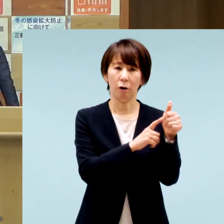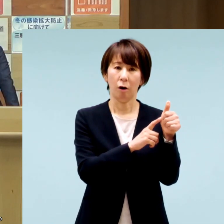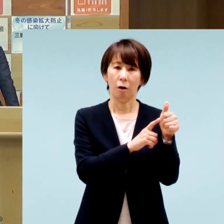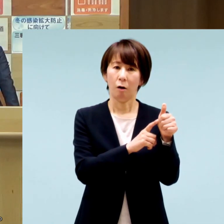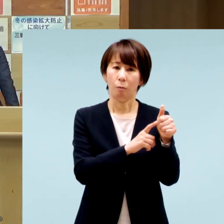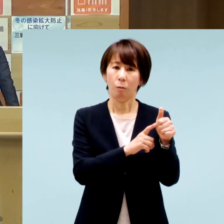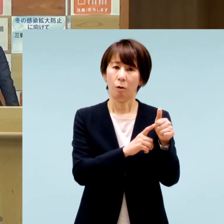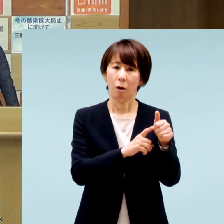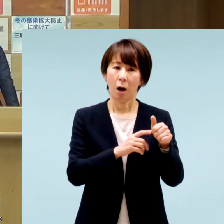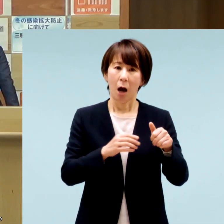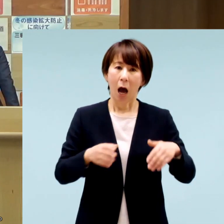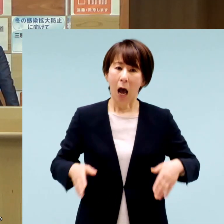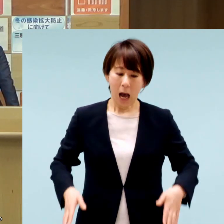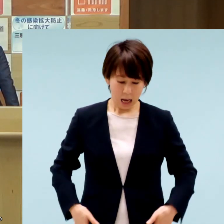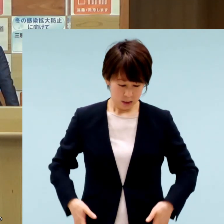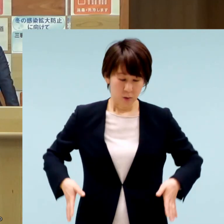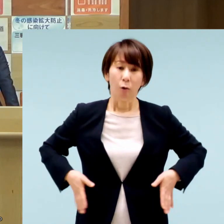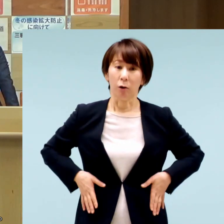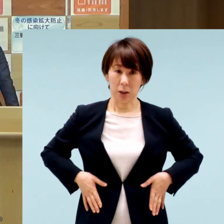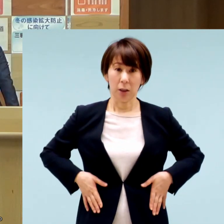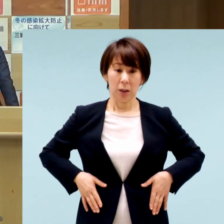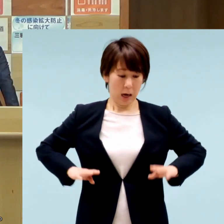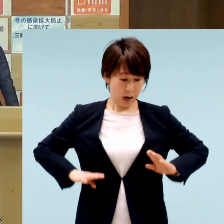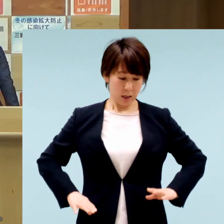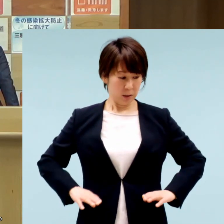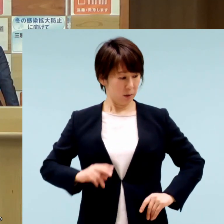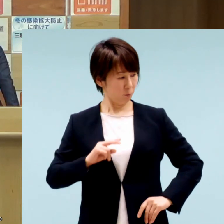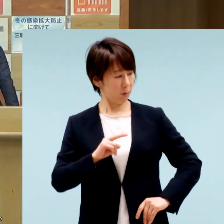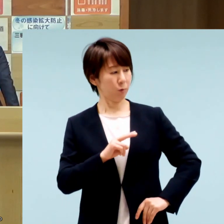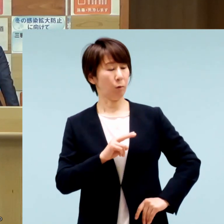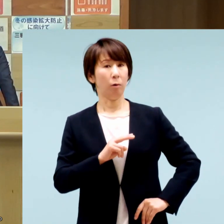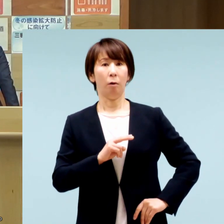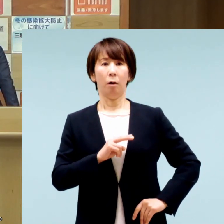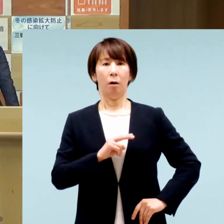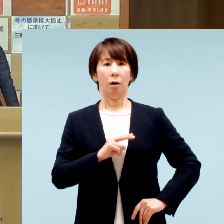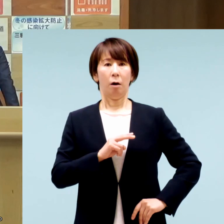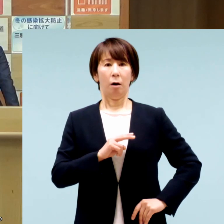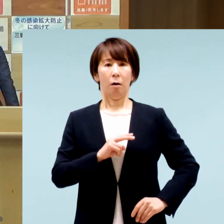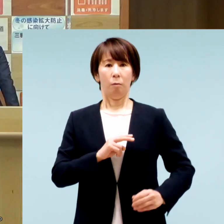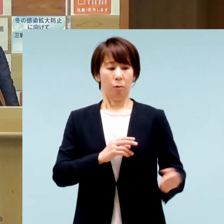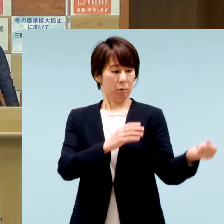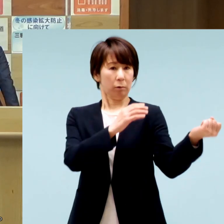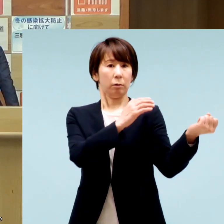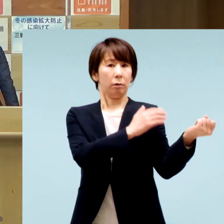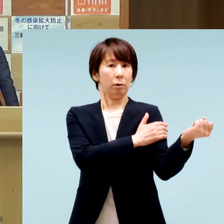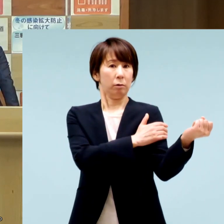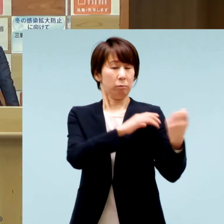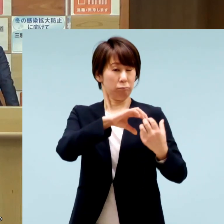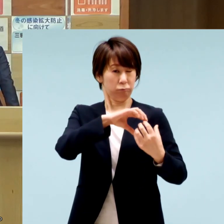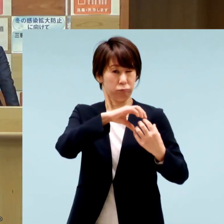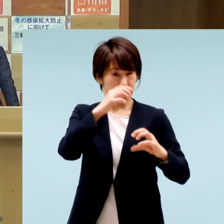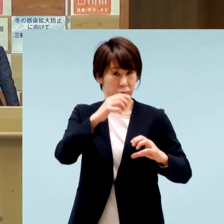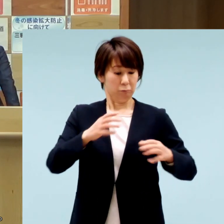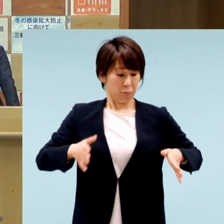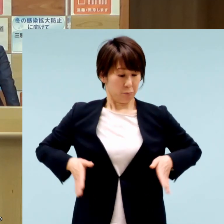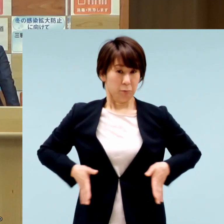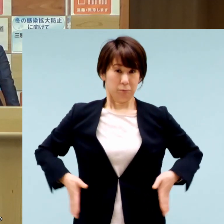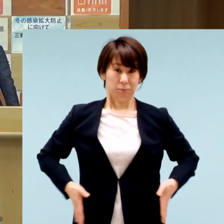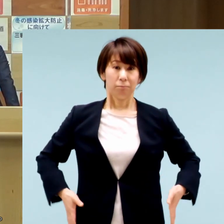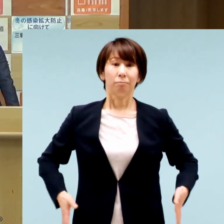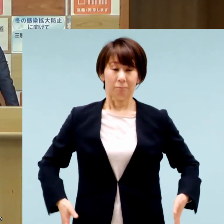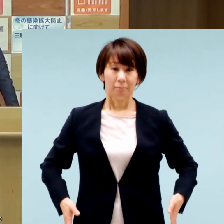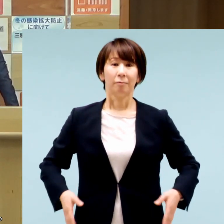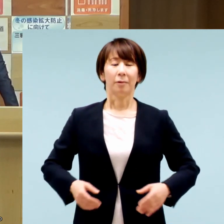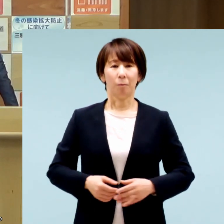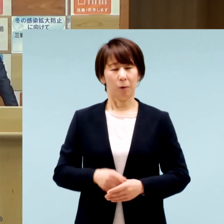もうユニフォーム姿でしたけども、すごくもう筋肉が発達してて、でメジャーリーグに行ってからもさらにそういった基